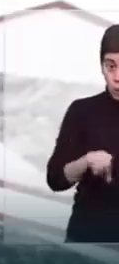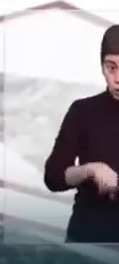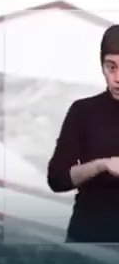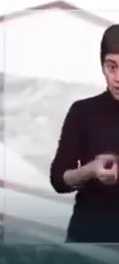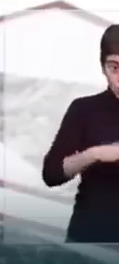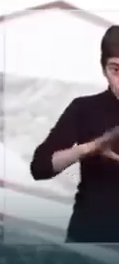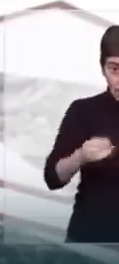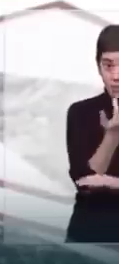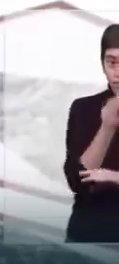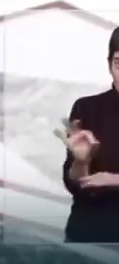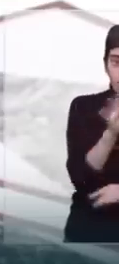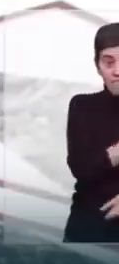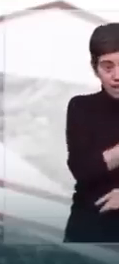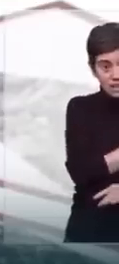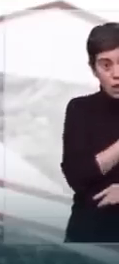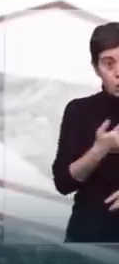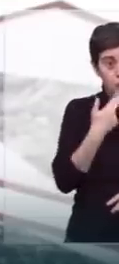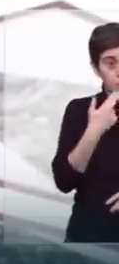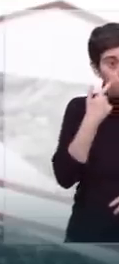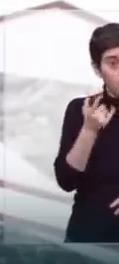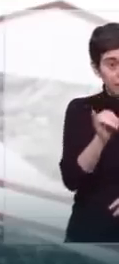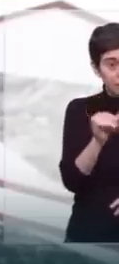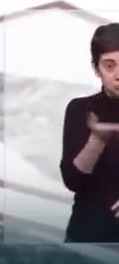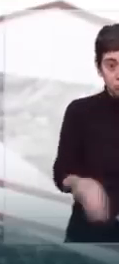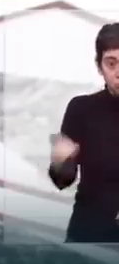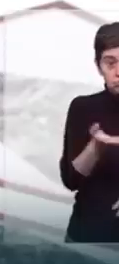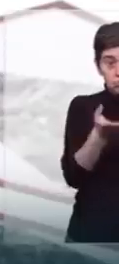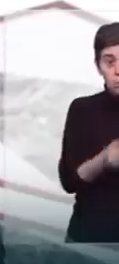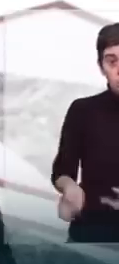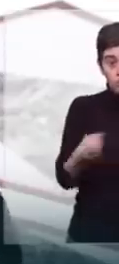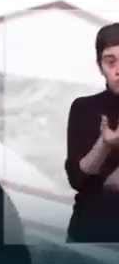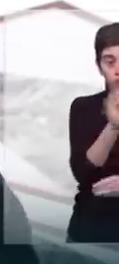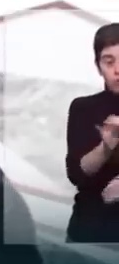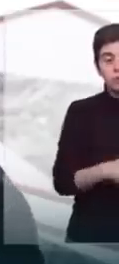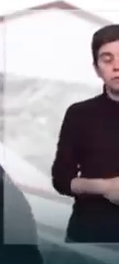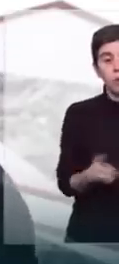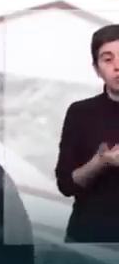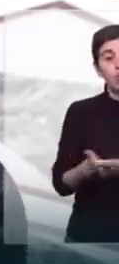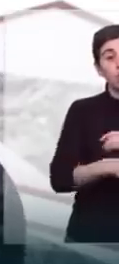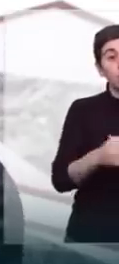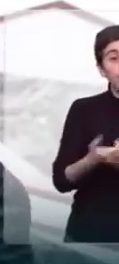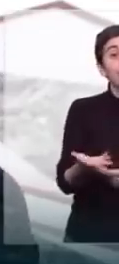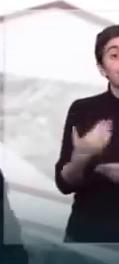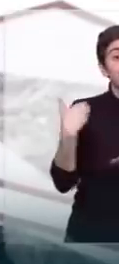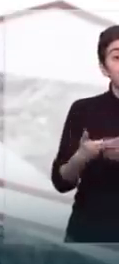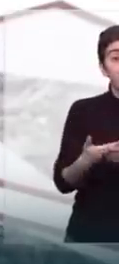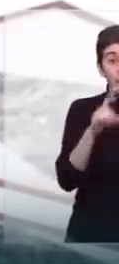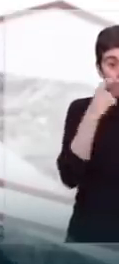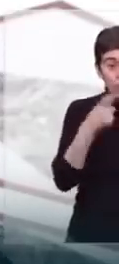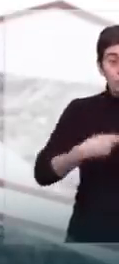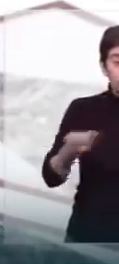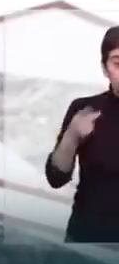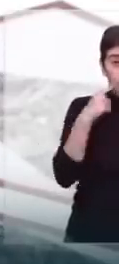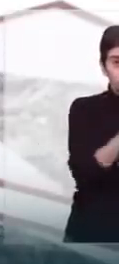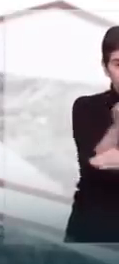sol français, des vaccins utiles pour la population. C'est ce travail qui nous a permis en quelques semaines de produire des masques grand public pour protéger toute la population